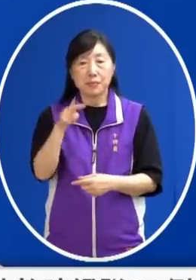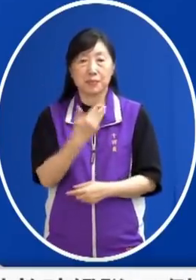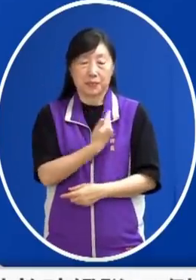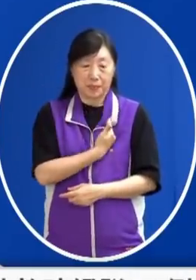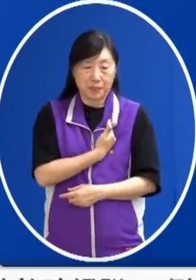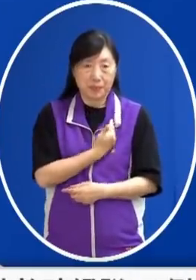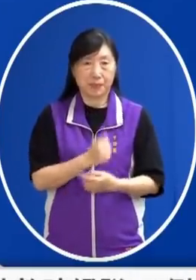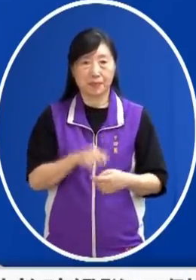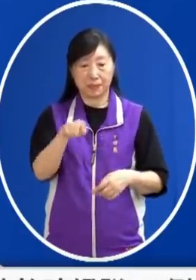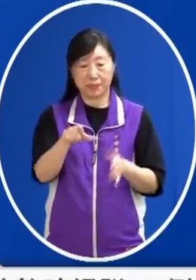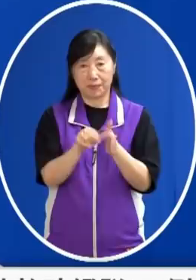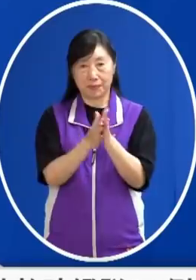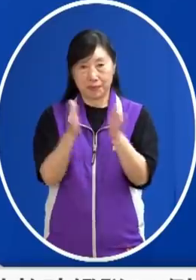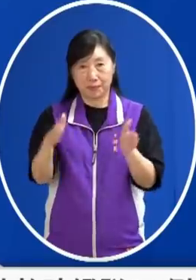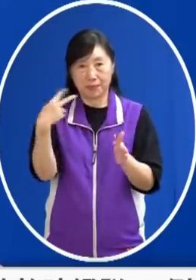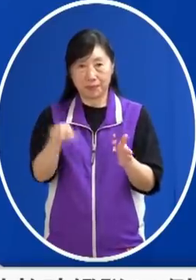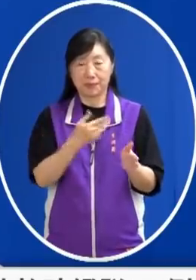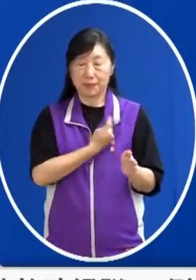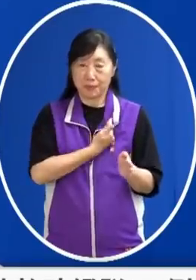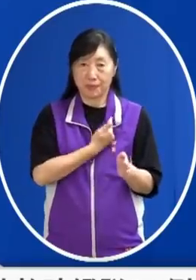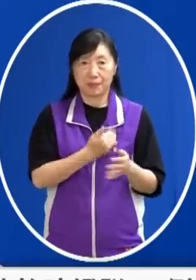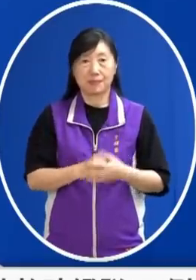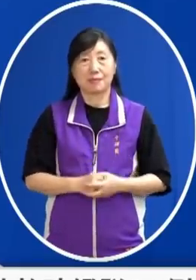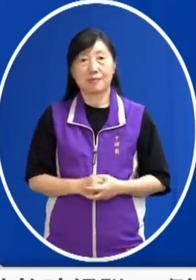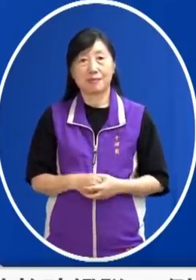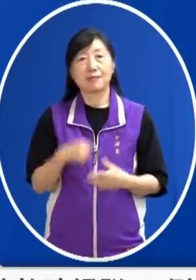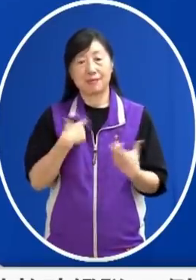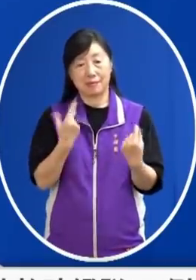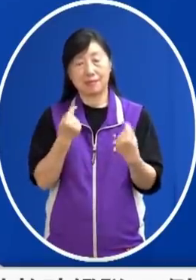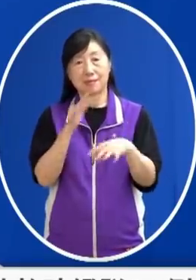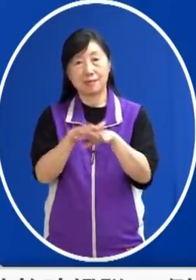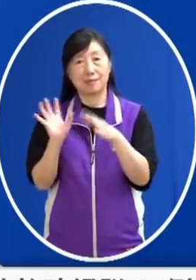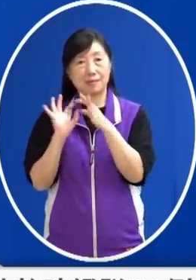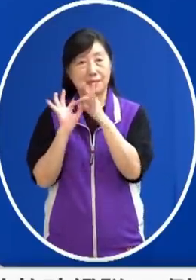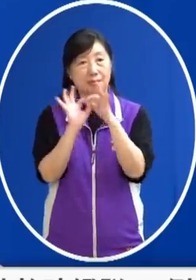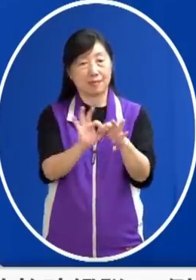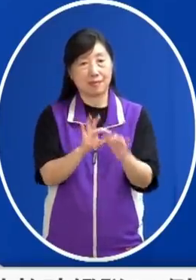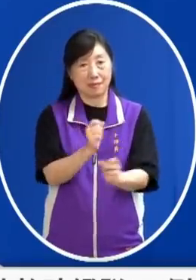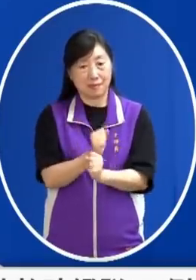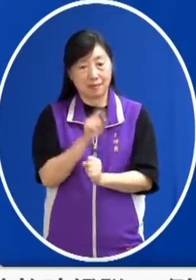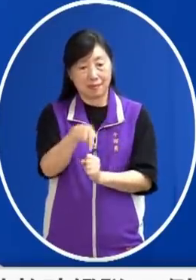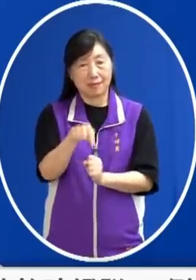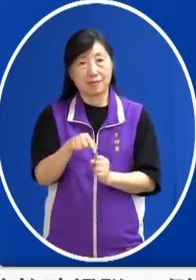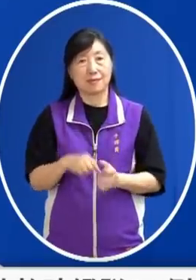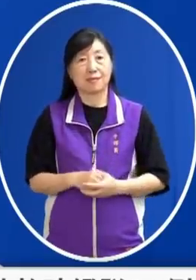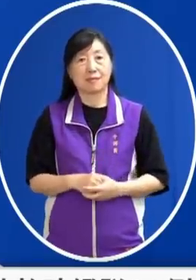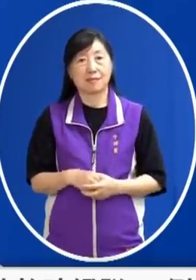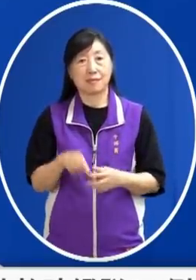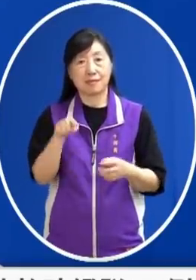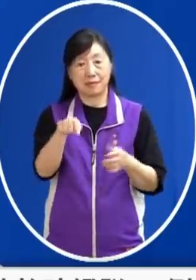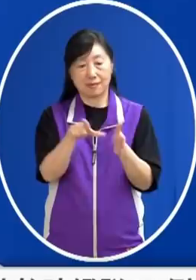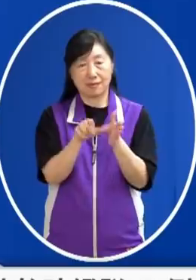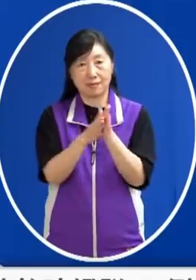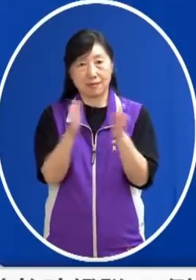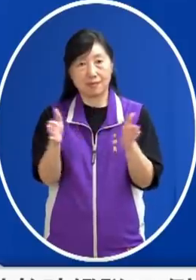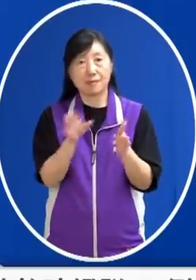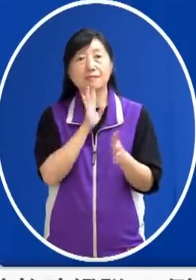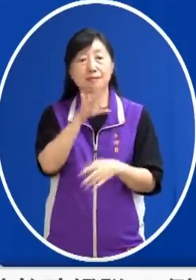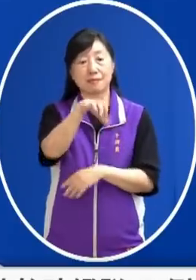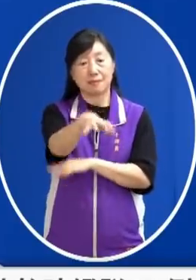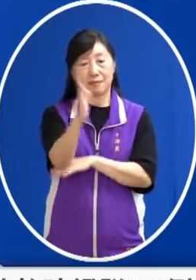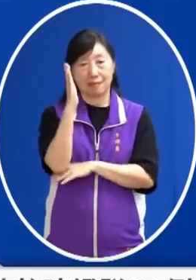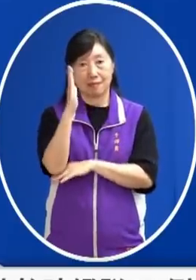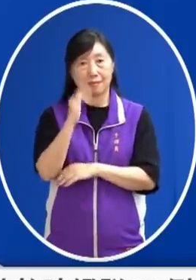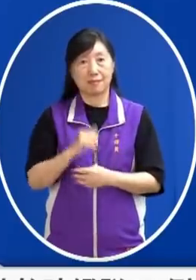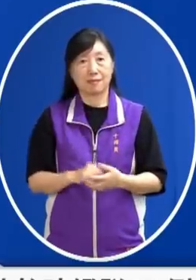点。那这段时间再撑一下，当然我们还是会持续去观察了哈。那这段时间我们虽然地方政府